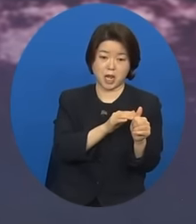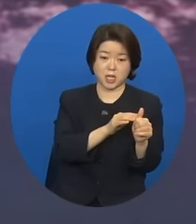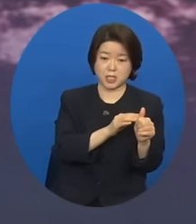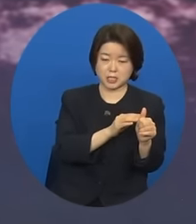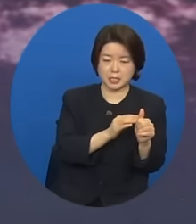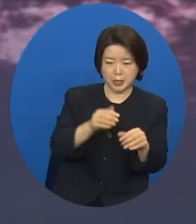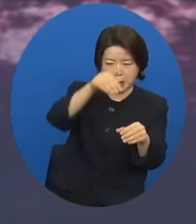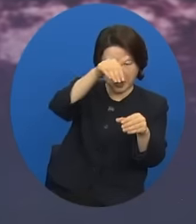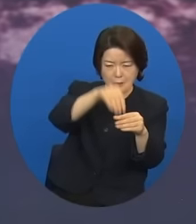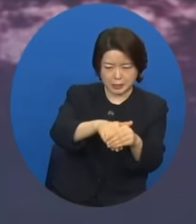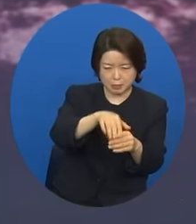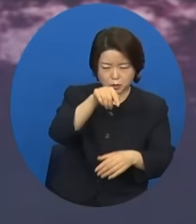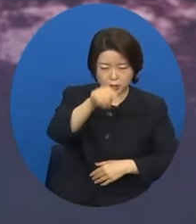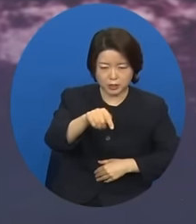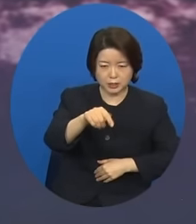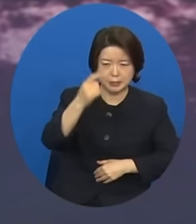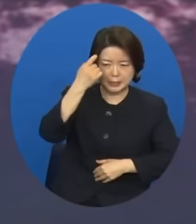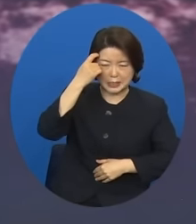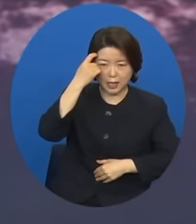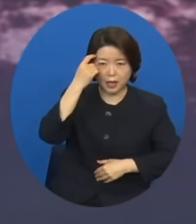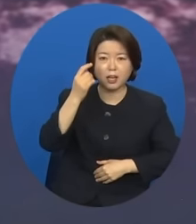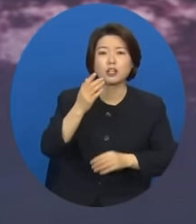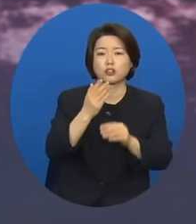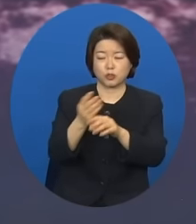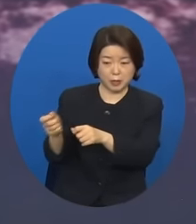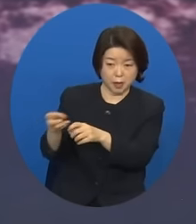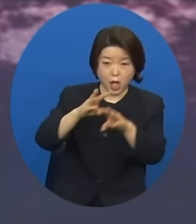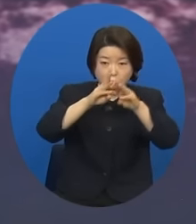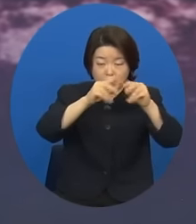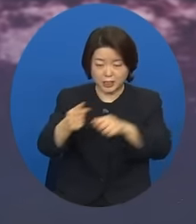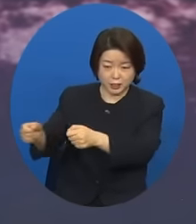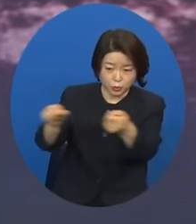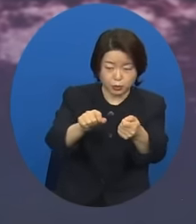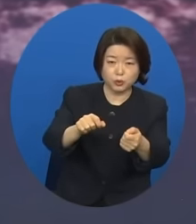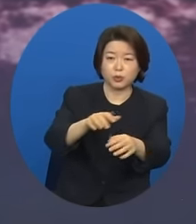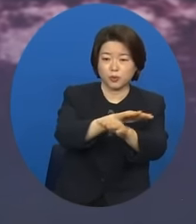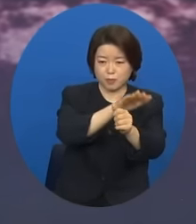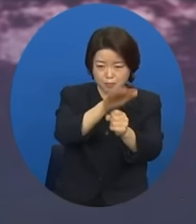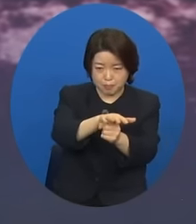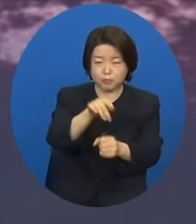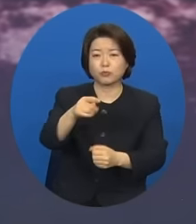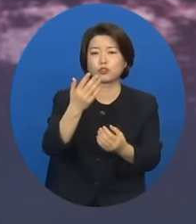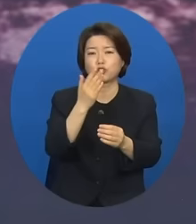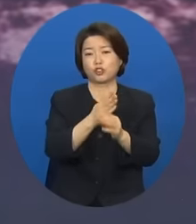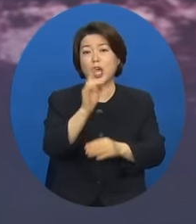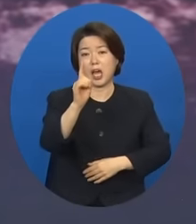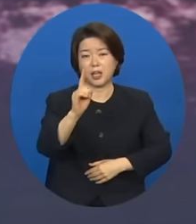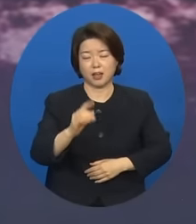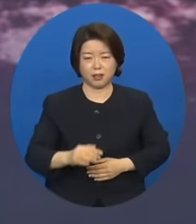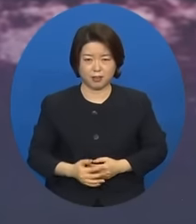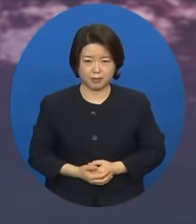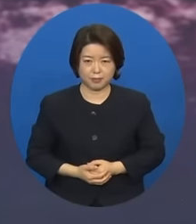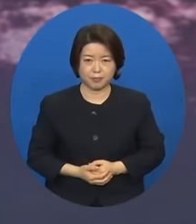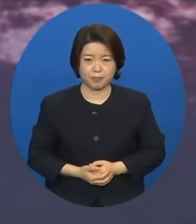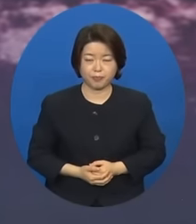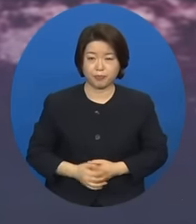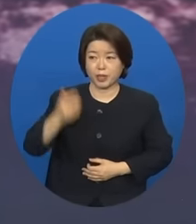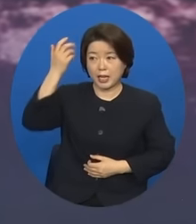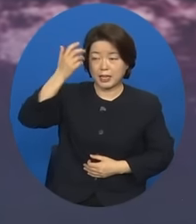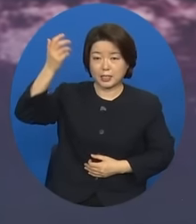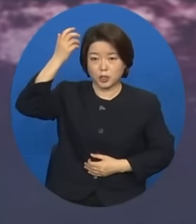흙더미 중에 하나입니다 예를 들면 이런 거예요 미국의 사회학자 크리스천 스미라 쓴이 영혼의